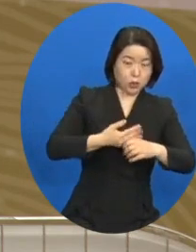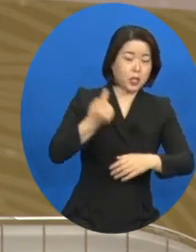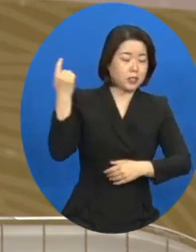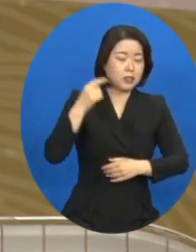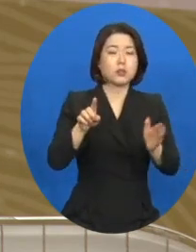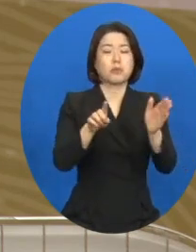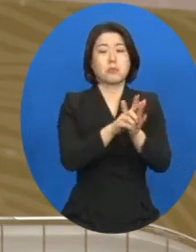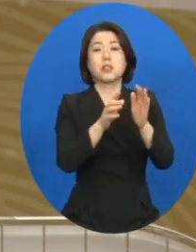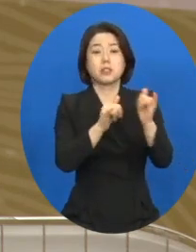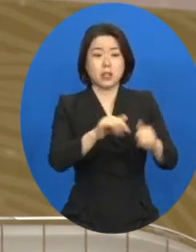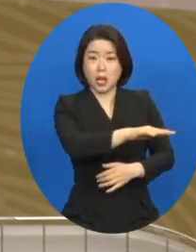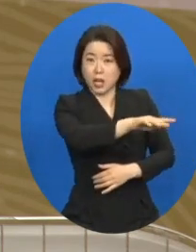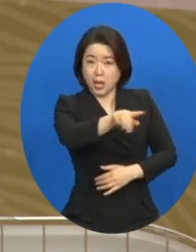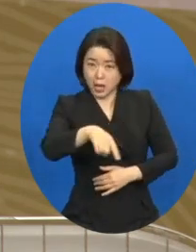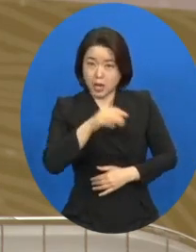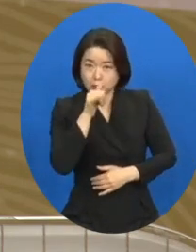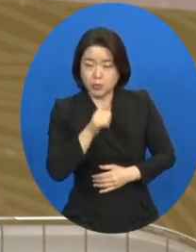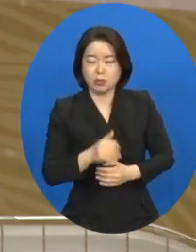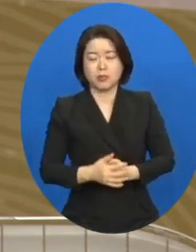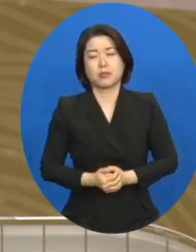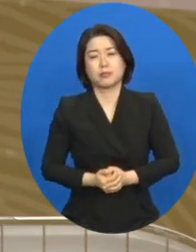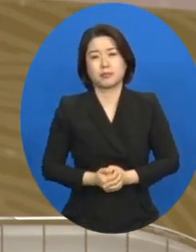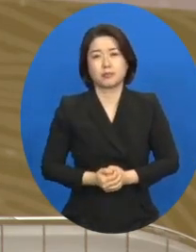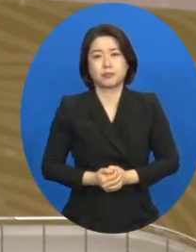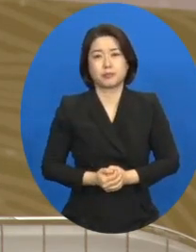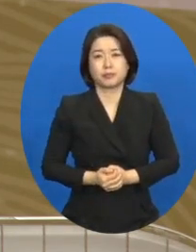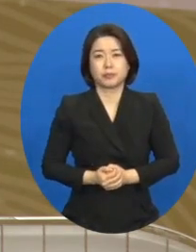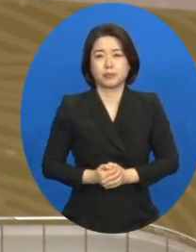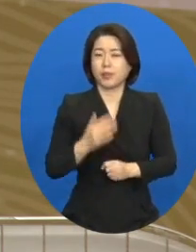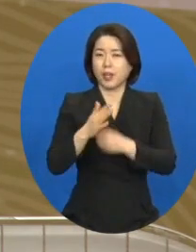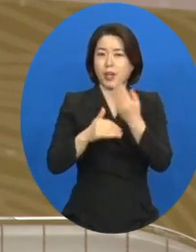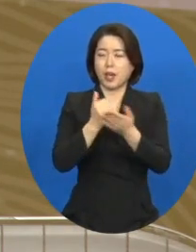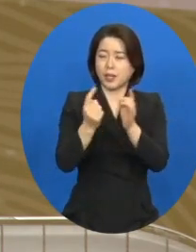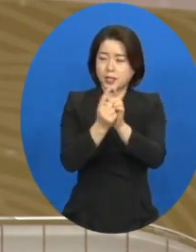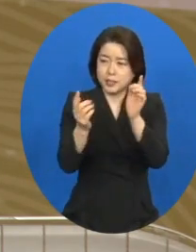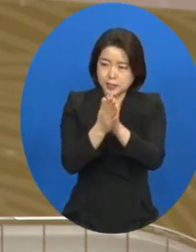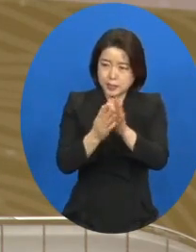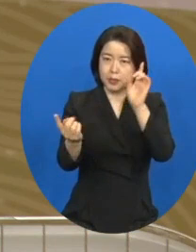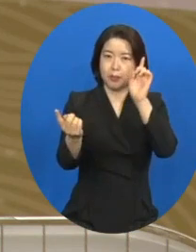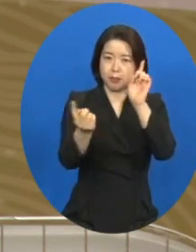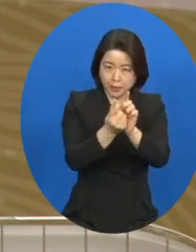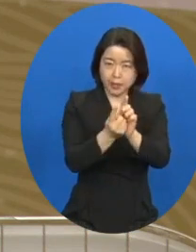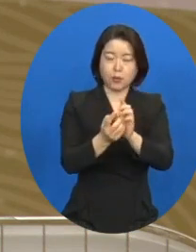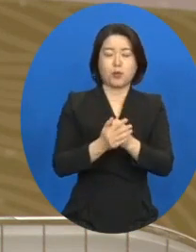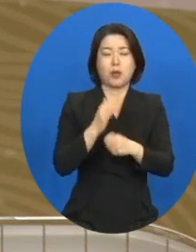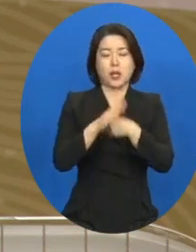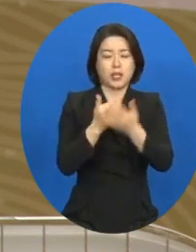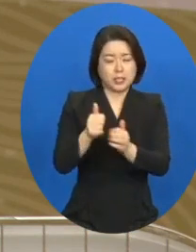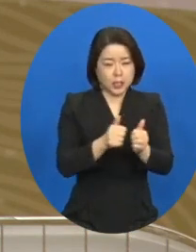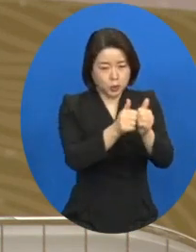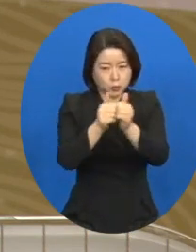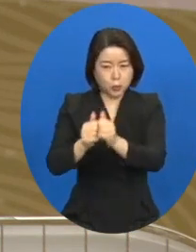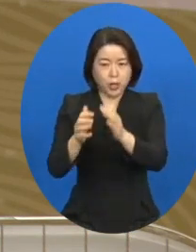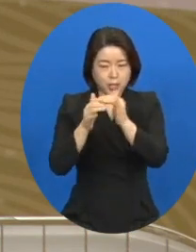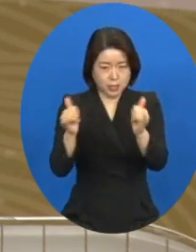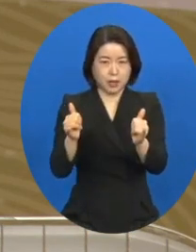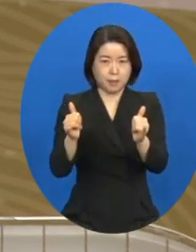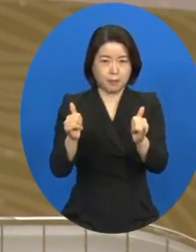있습니다. 하나님을 직접 만나고 하나님과 동행하는